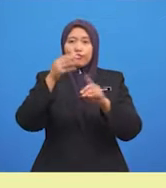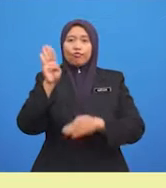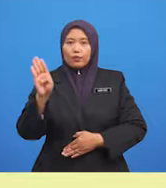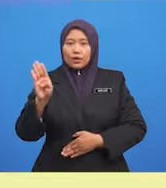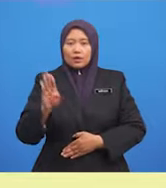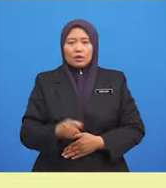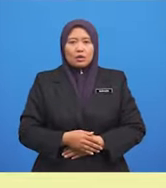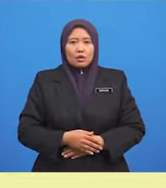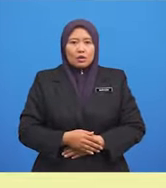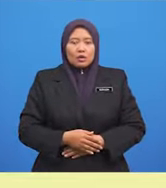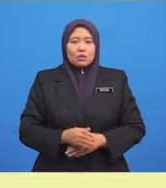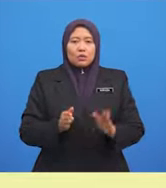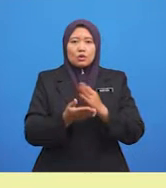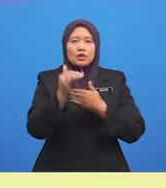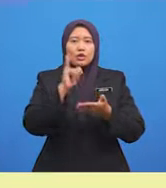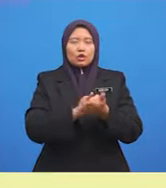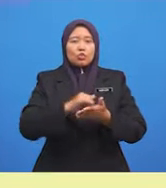yang bermula dengan huruf B,